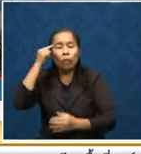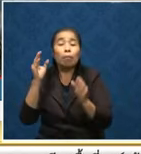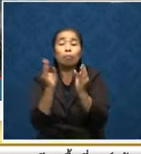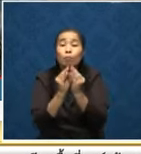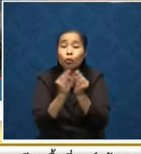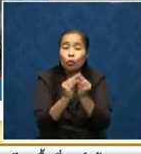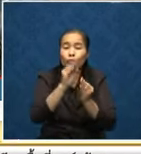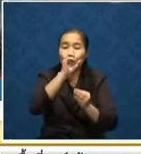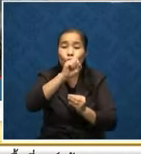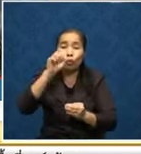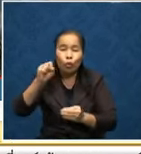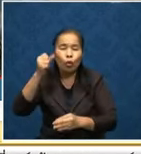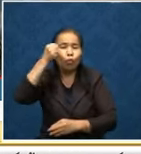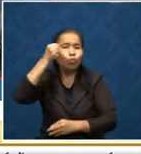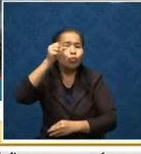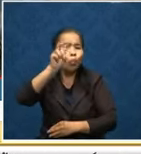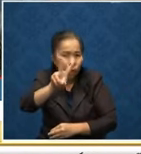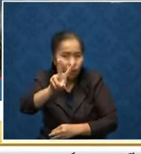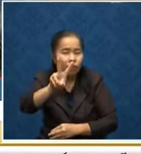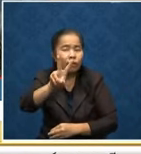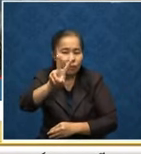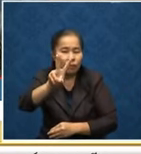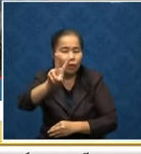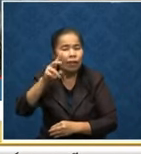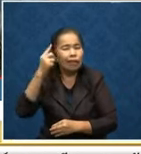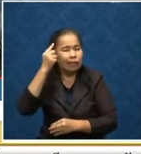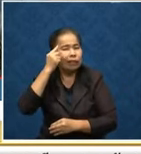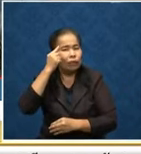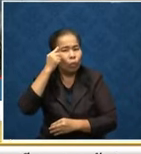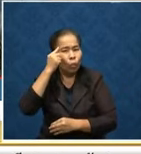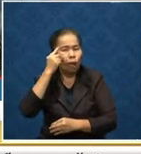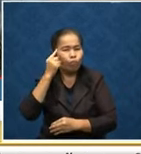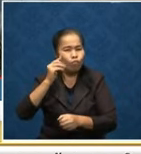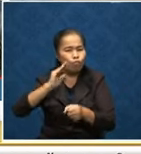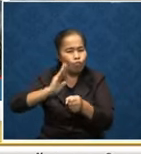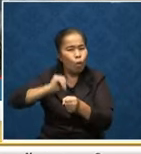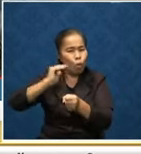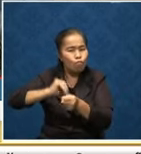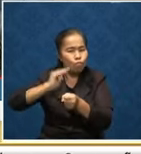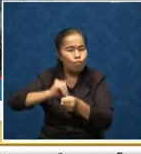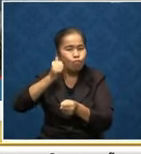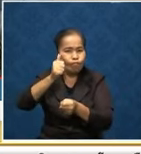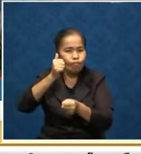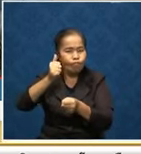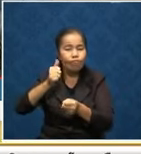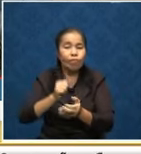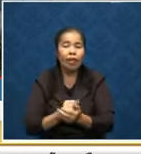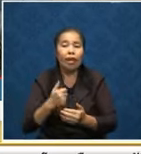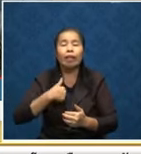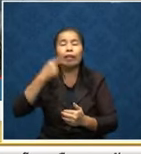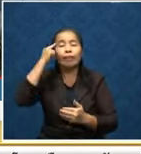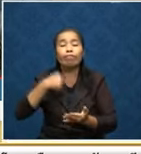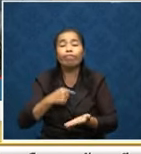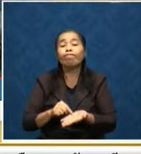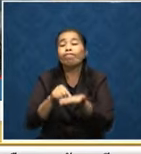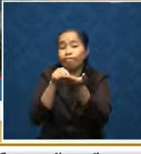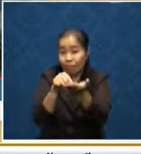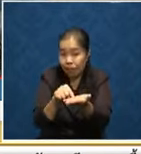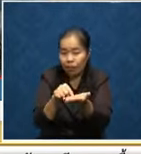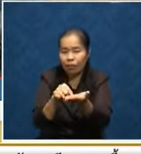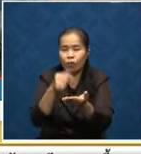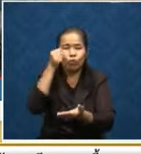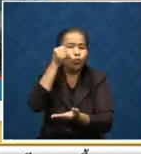ภาผู้แทนราษฎร2วันนะครับเป็นการกำหนดเวลาที่มีความเหมาะสมแล้วผมจึงขอแนะนำเสนอท่านประธานและที่ประชุมให้